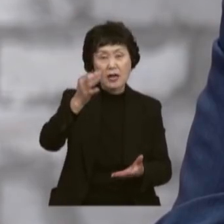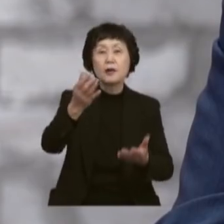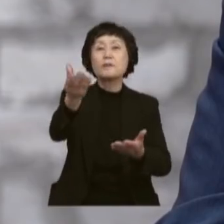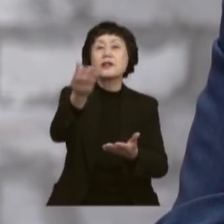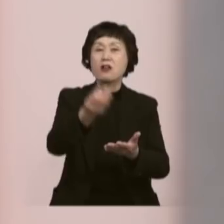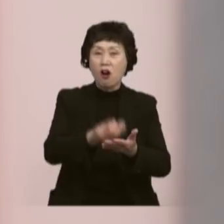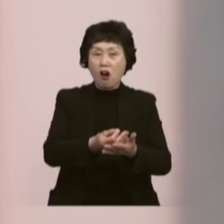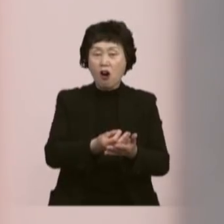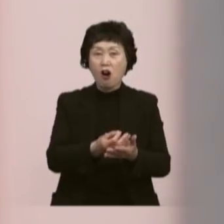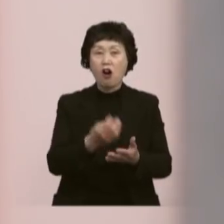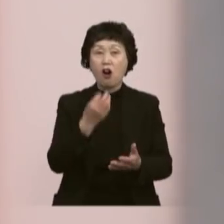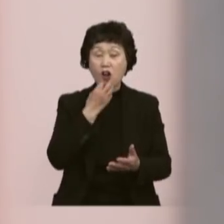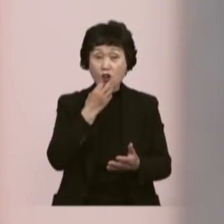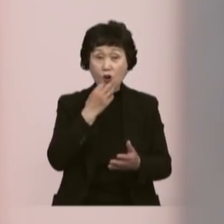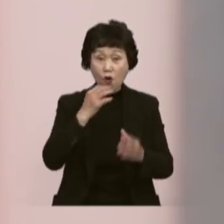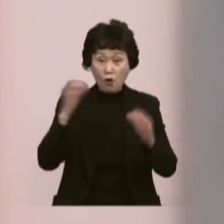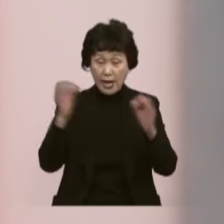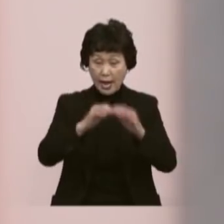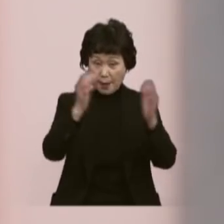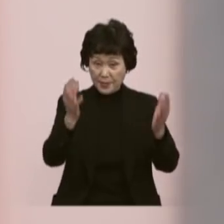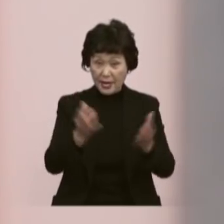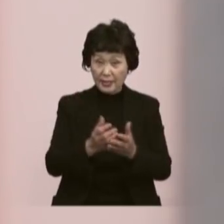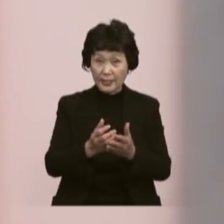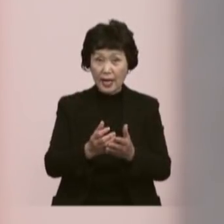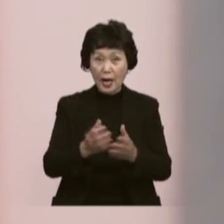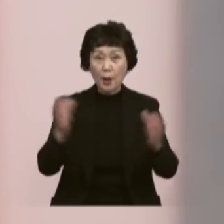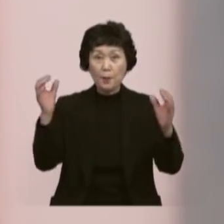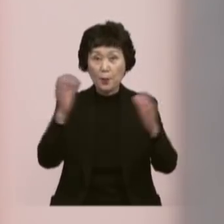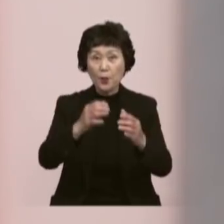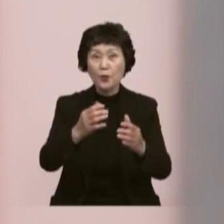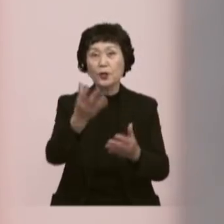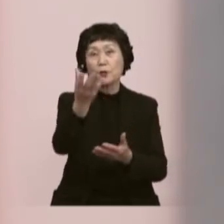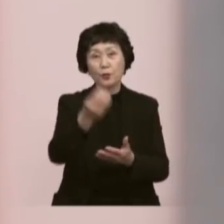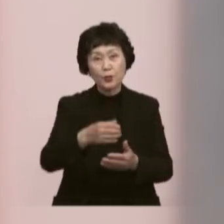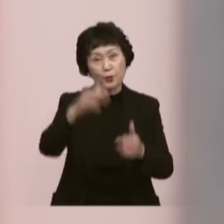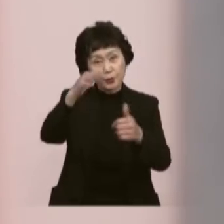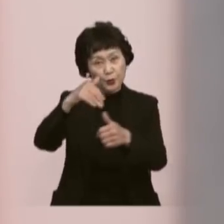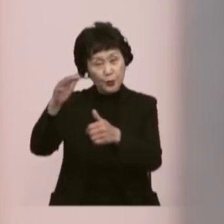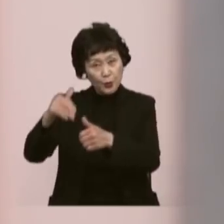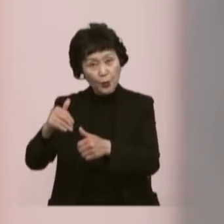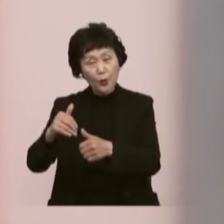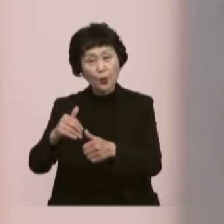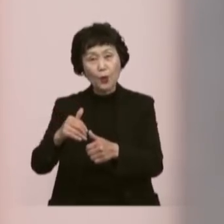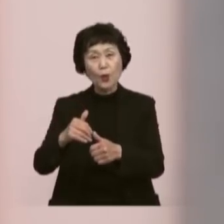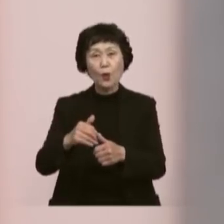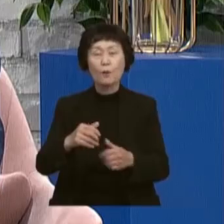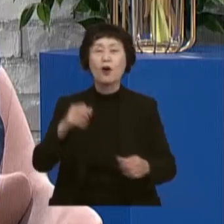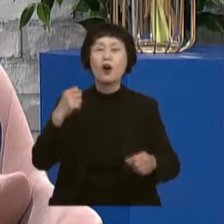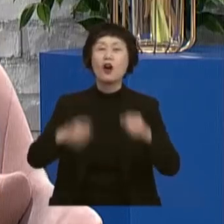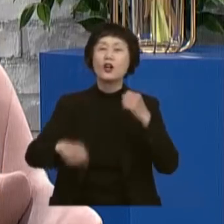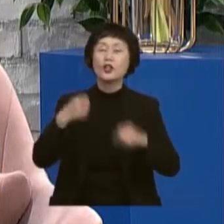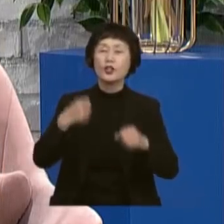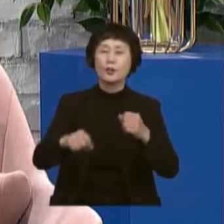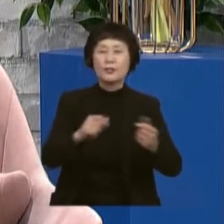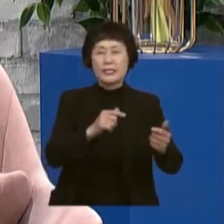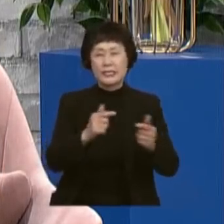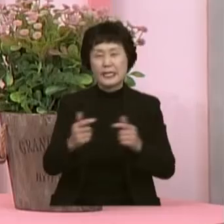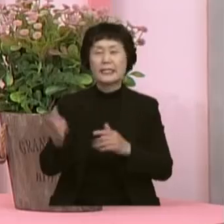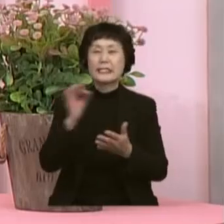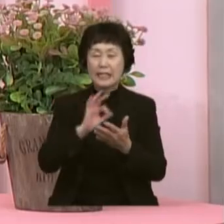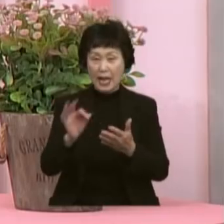서울대 합창단 다 불러다가 그리고 서울대 또 솔리스트들 악기들 다 불러다가 그다음 드럼 그 전부 개인